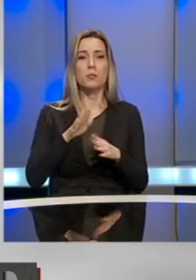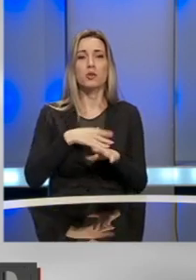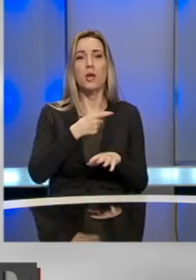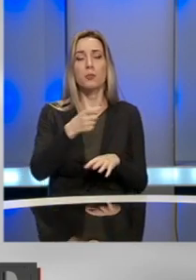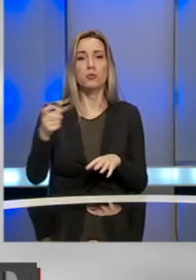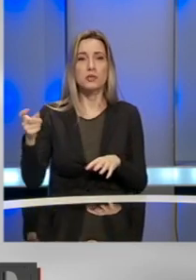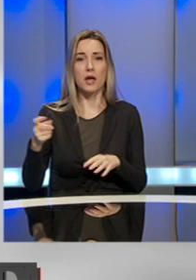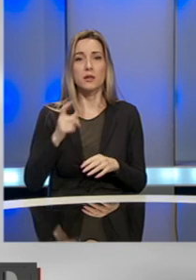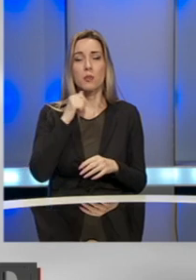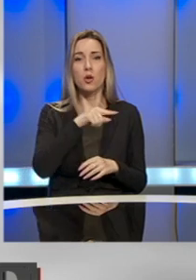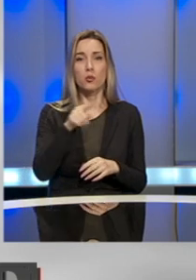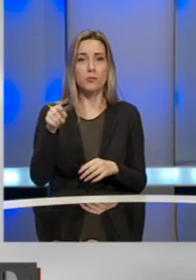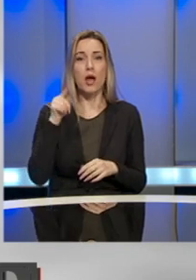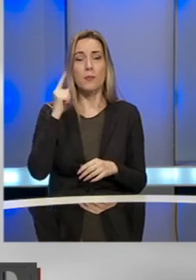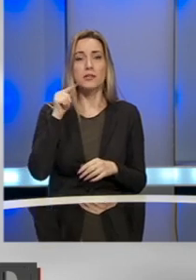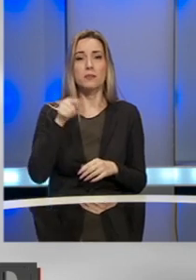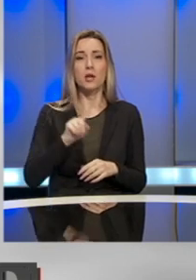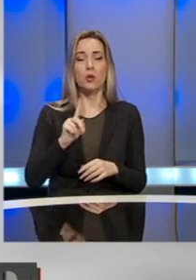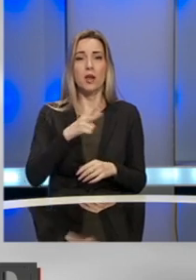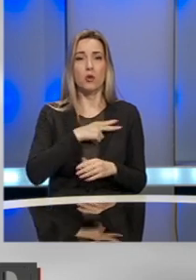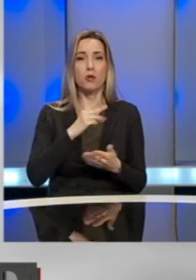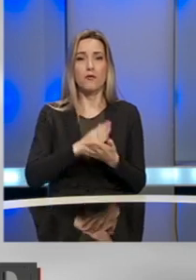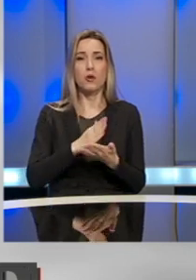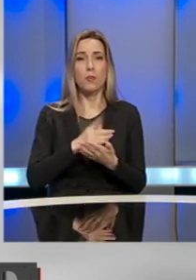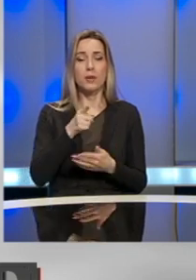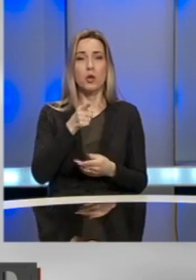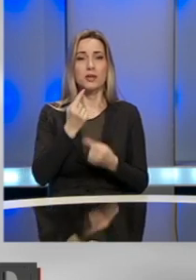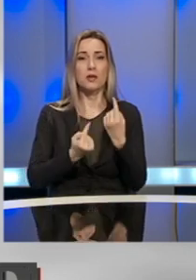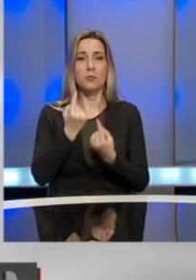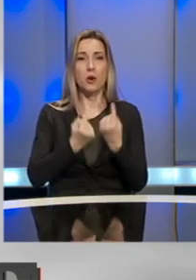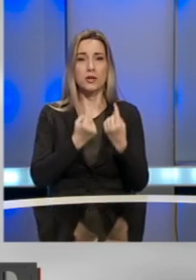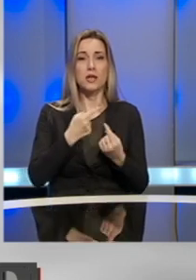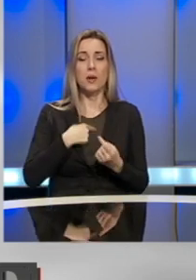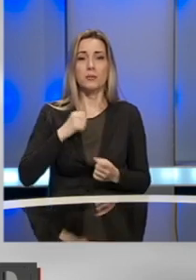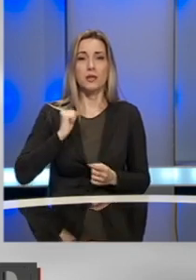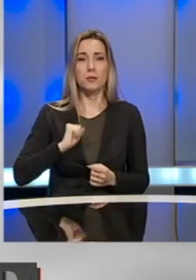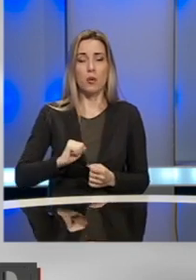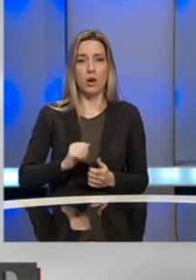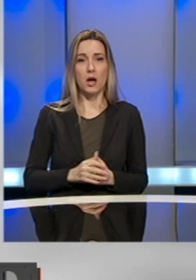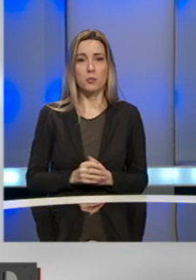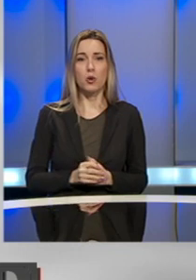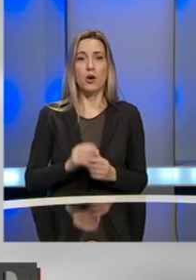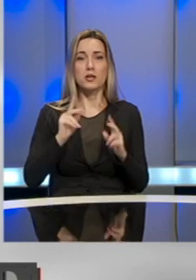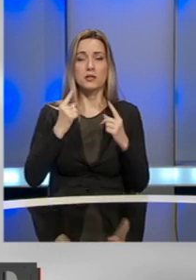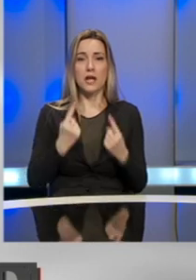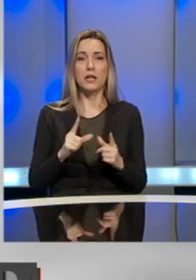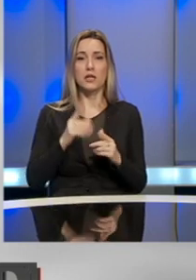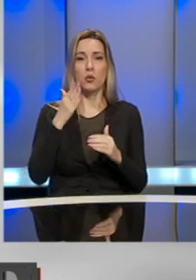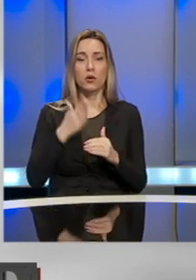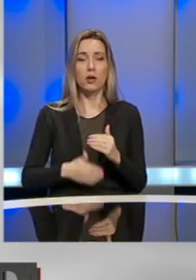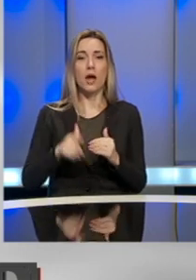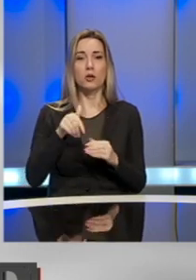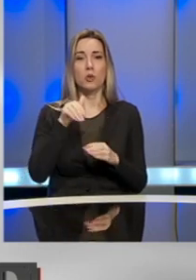nasumice po ljudima. Mislim da je to neodgovorno bilo od tih pojedinaca i mi jednostavno moramo stati u kraj tome